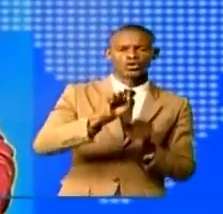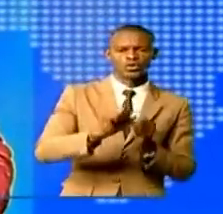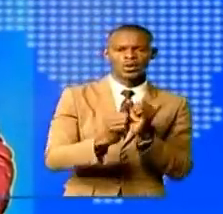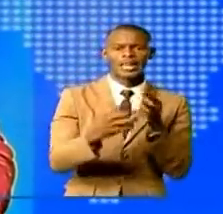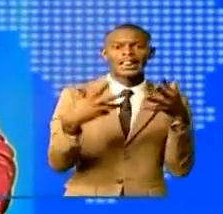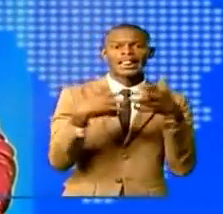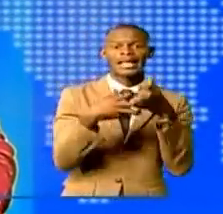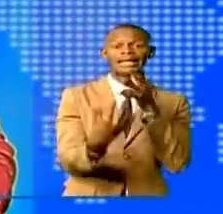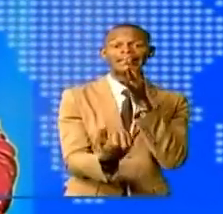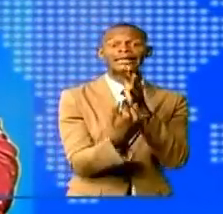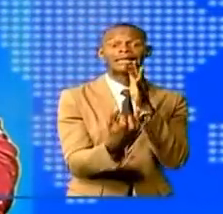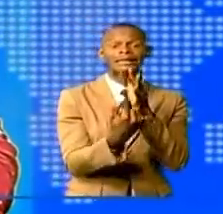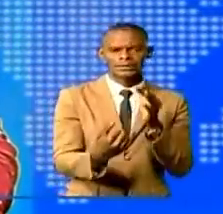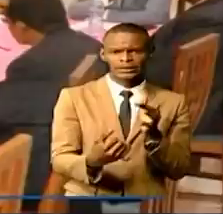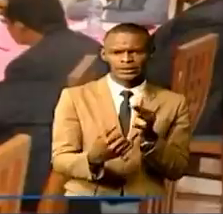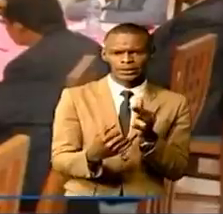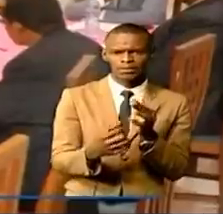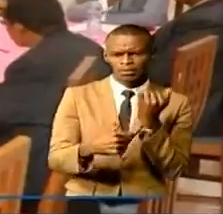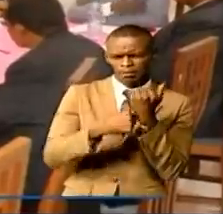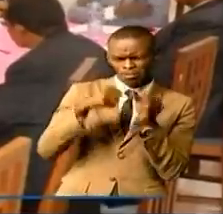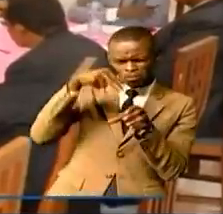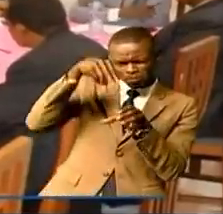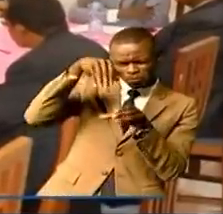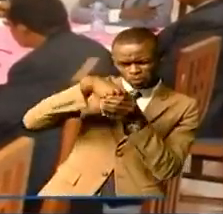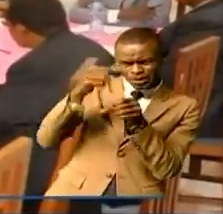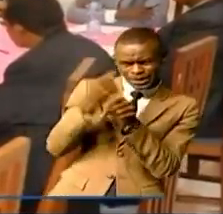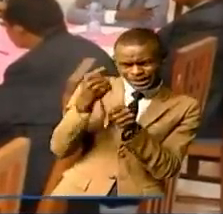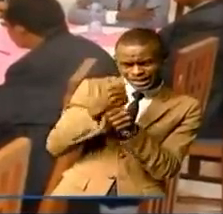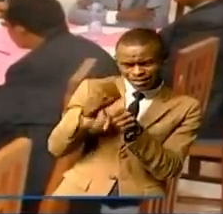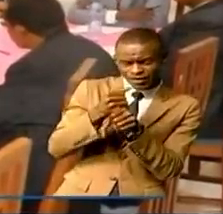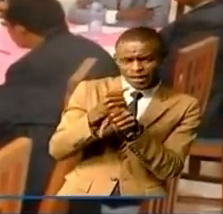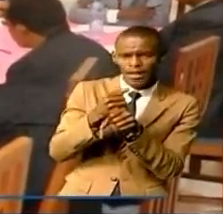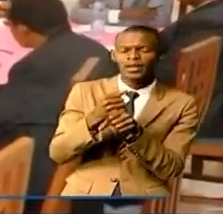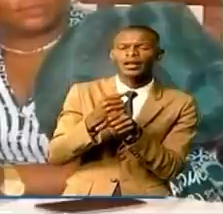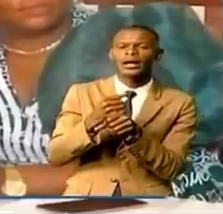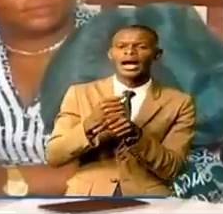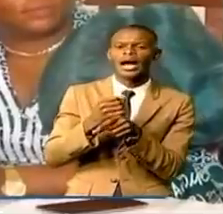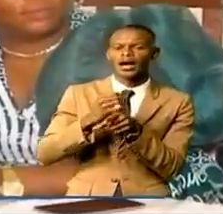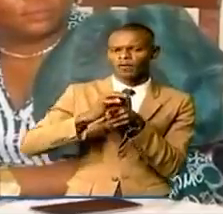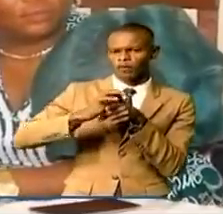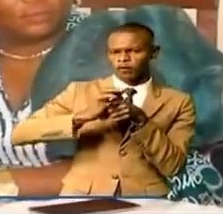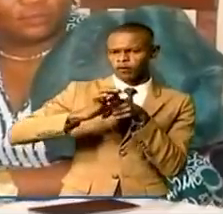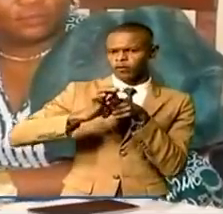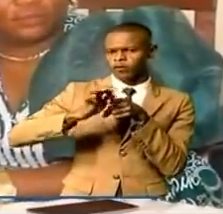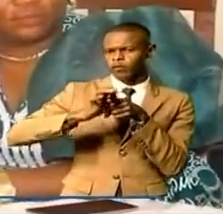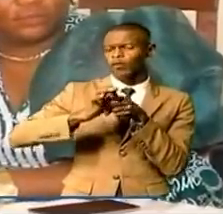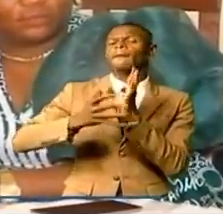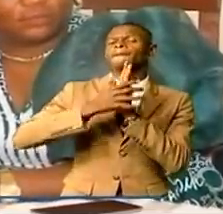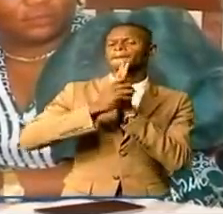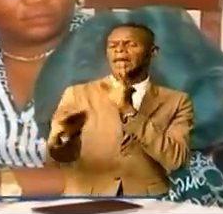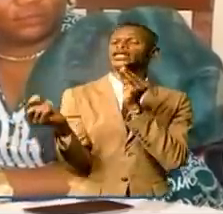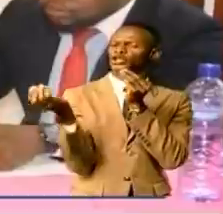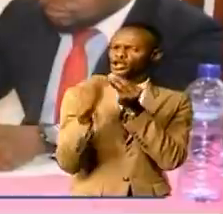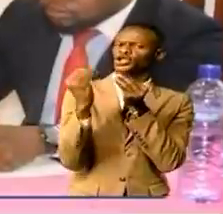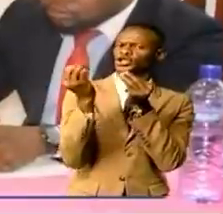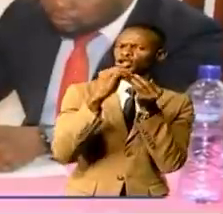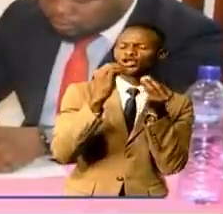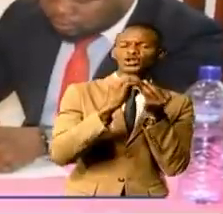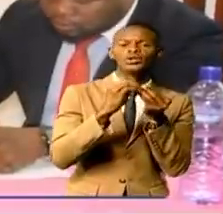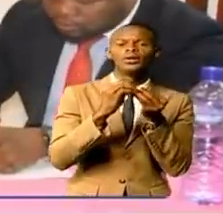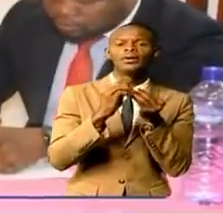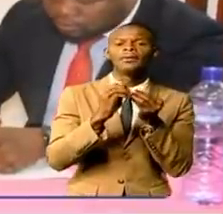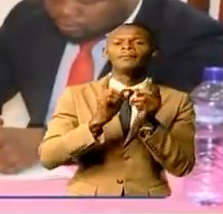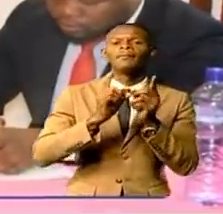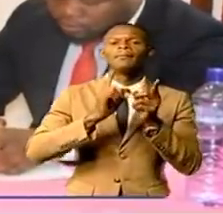signé Cédric Kenina. C'est ce qu'OADA a révisé, une comptabilité complexe en usage dans les